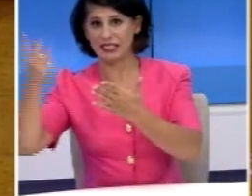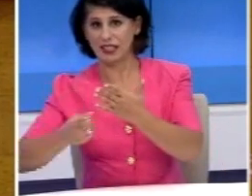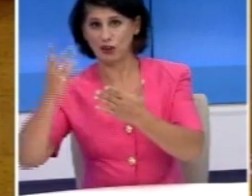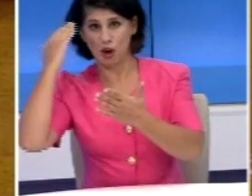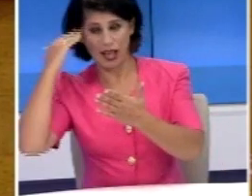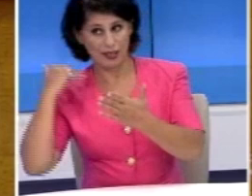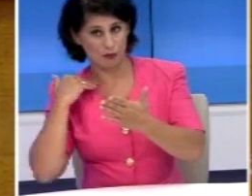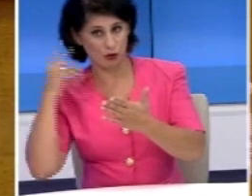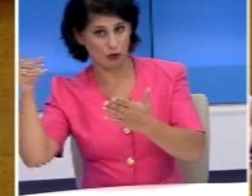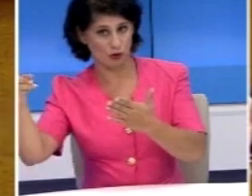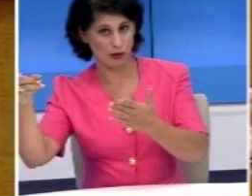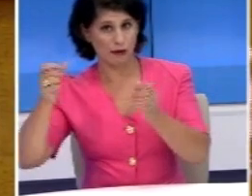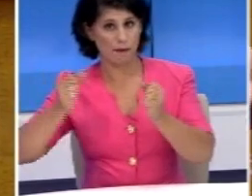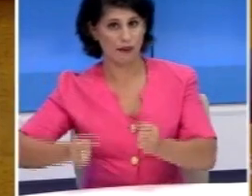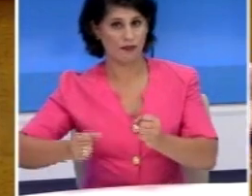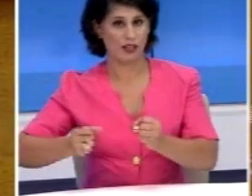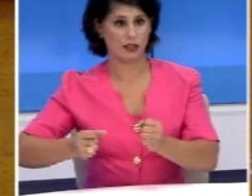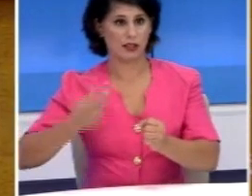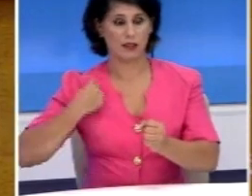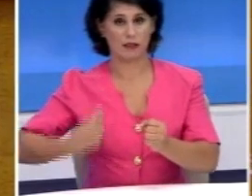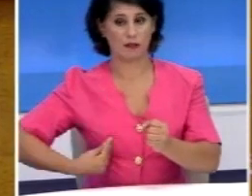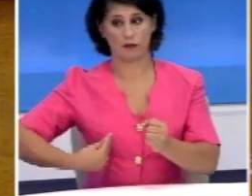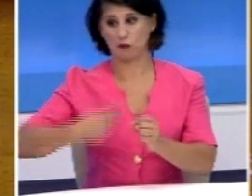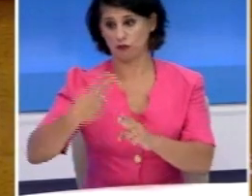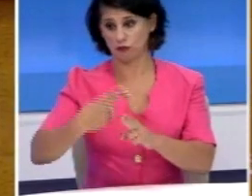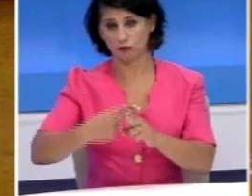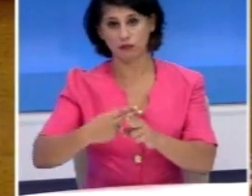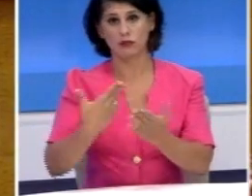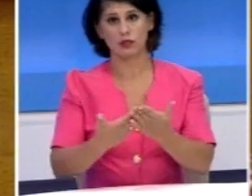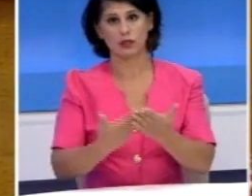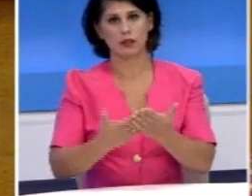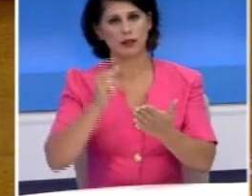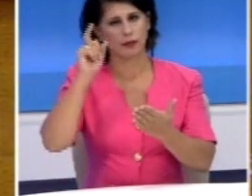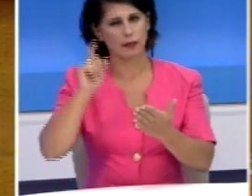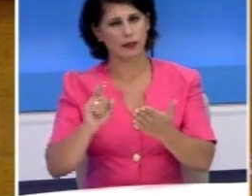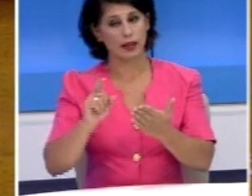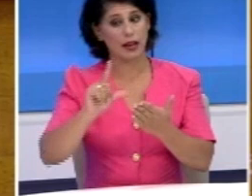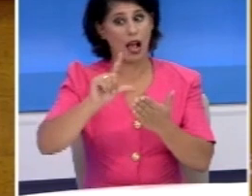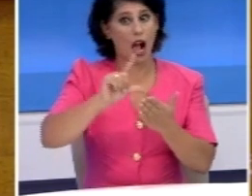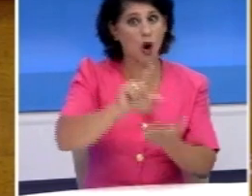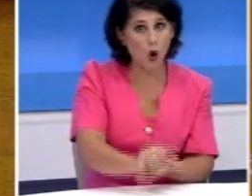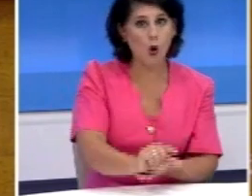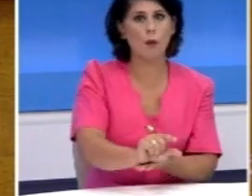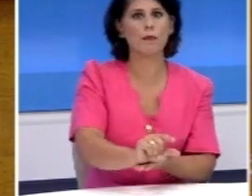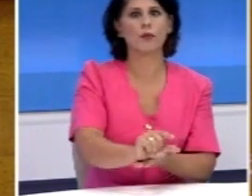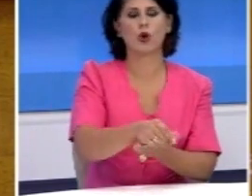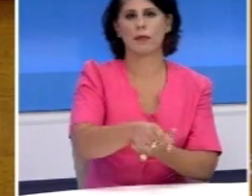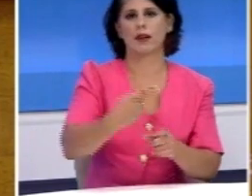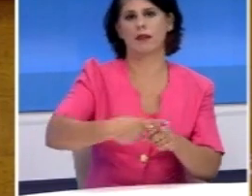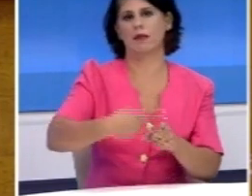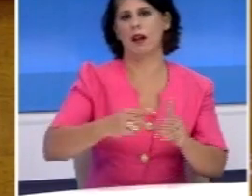η Αίγυπτος, με βάση τα δημοσιοποιημένα βέβαια στοιχεία, τα οποία πιθανώς να είναι ακόμα πιο